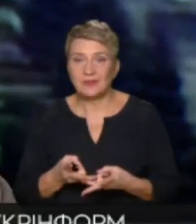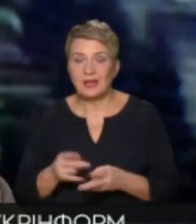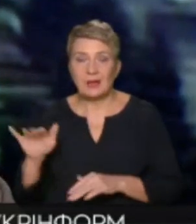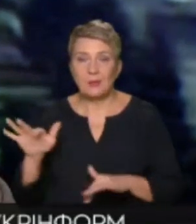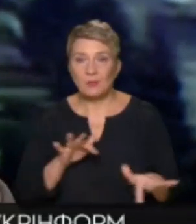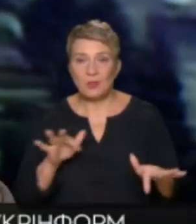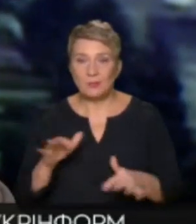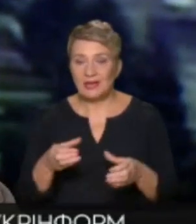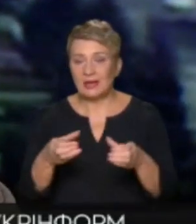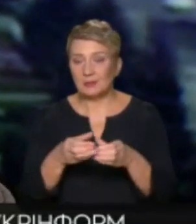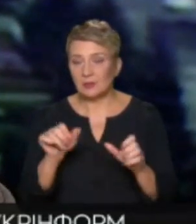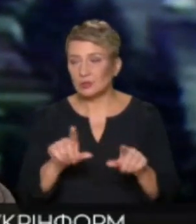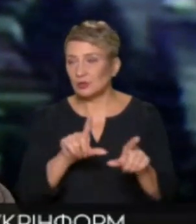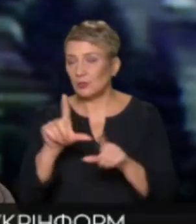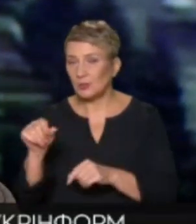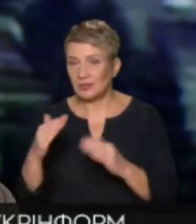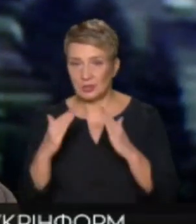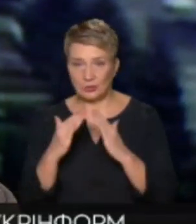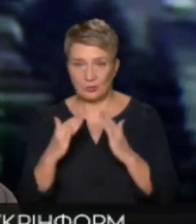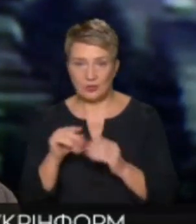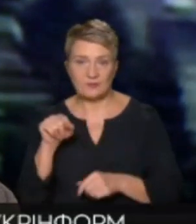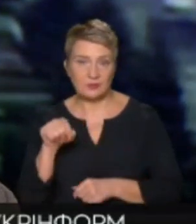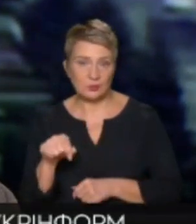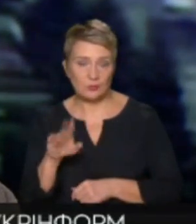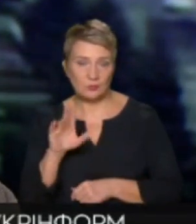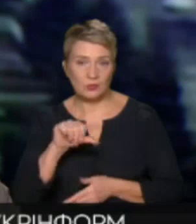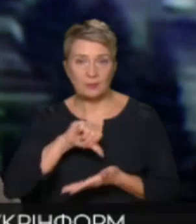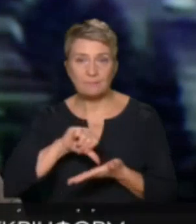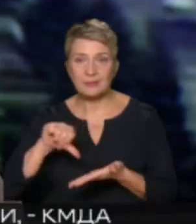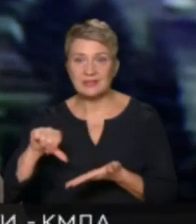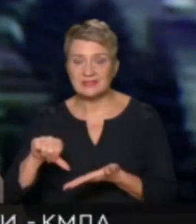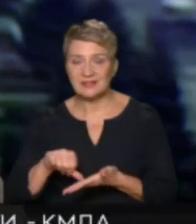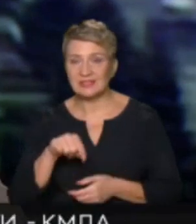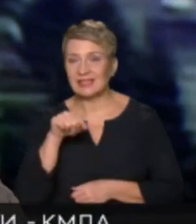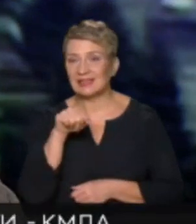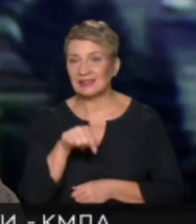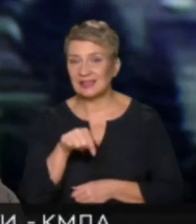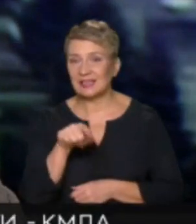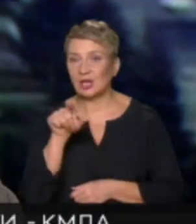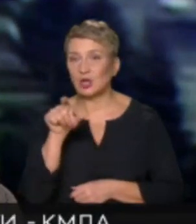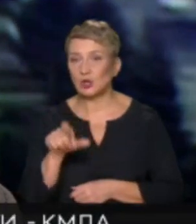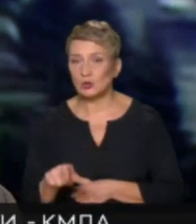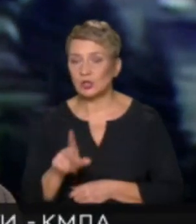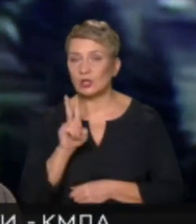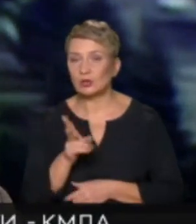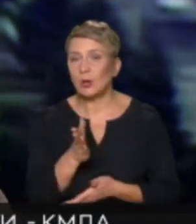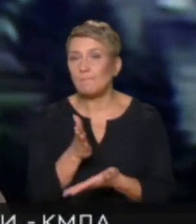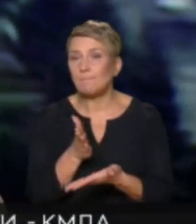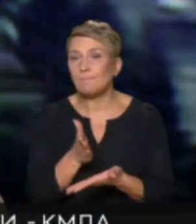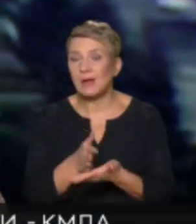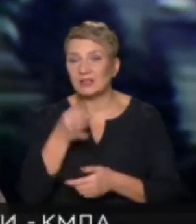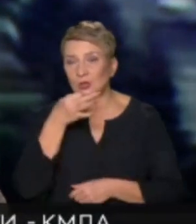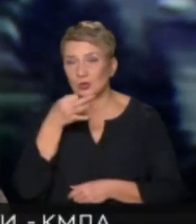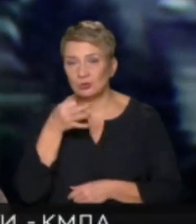виїхати додому, в тому числі в цій мобільній бригаді будуть представники тих самих людей, які вже мають